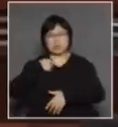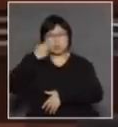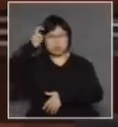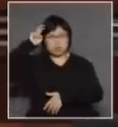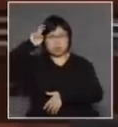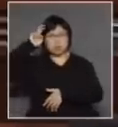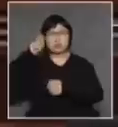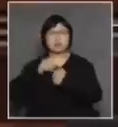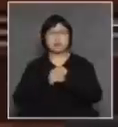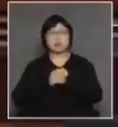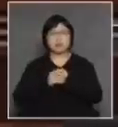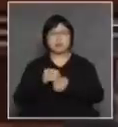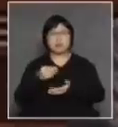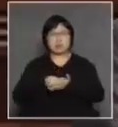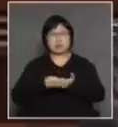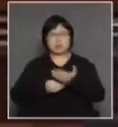呢銷售税。